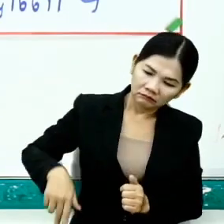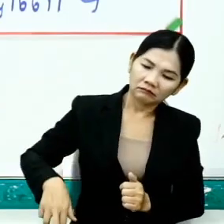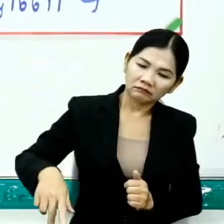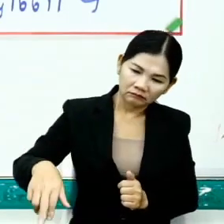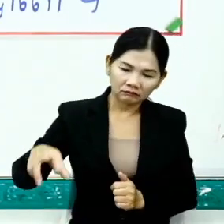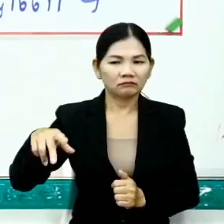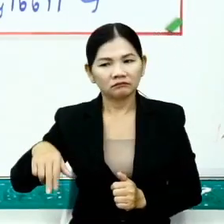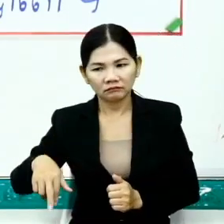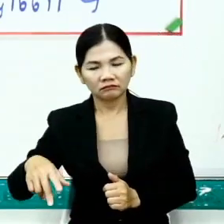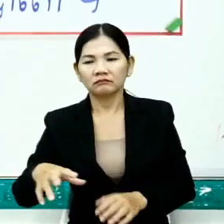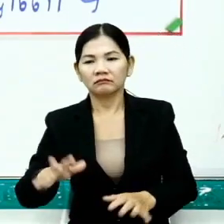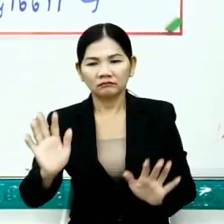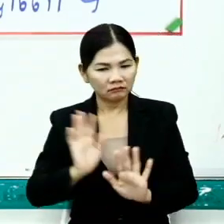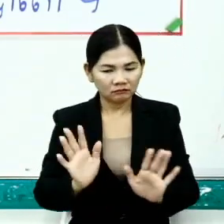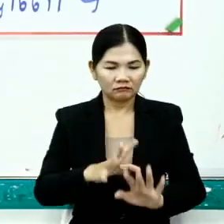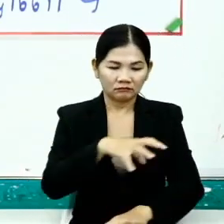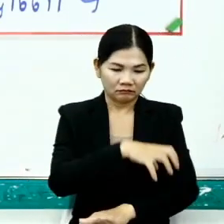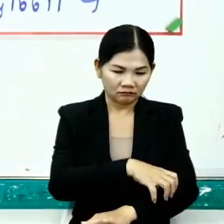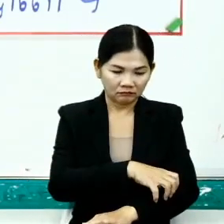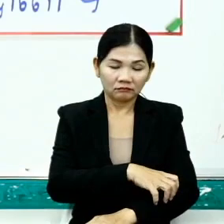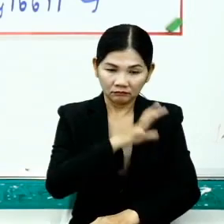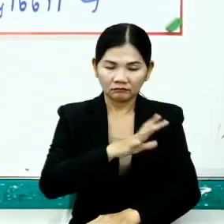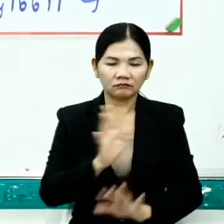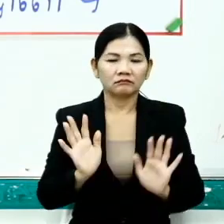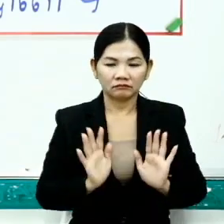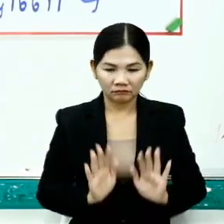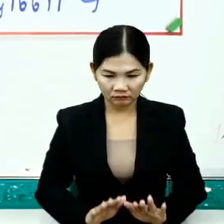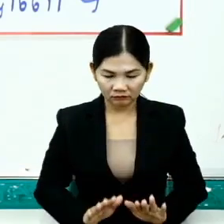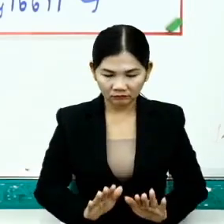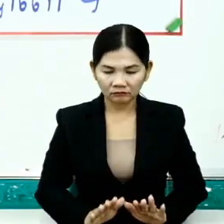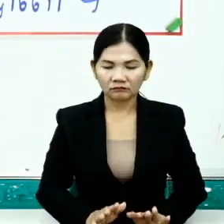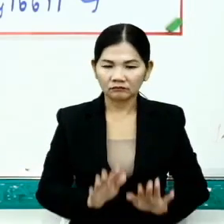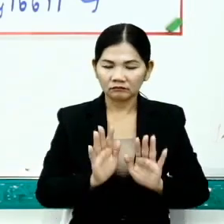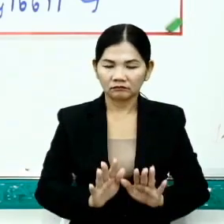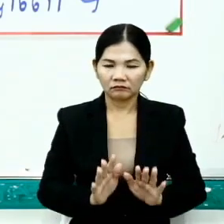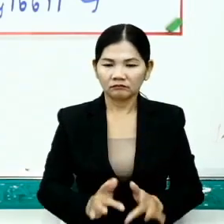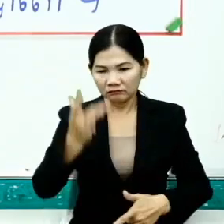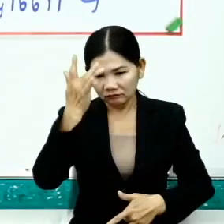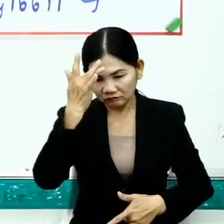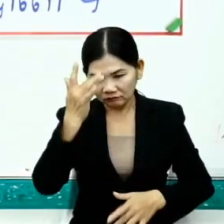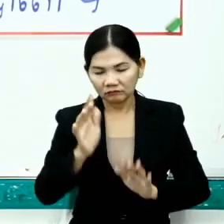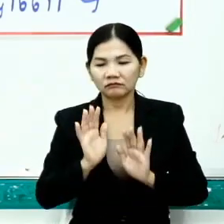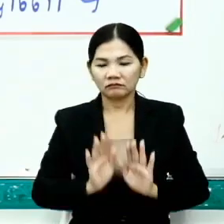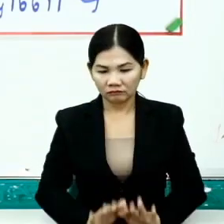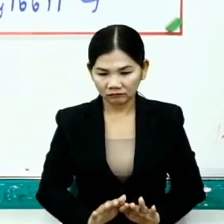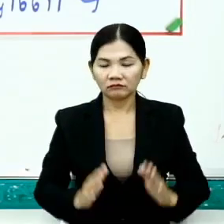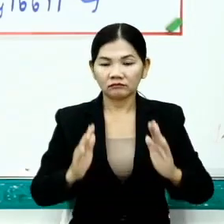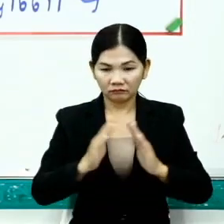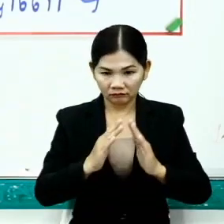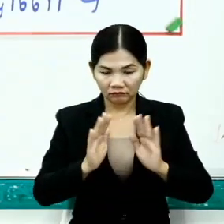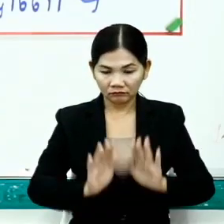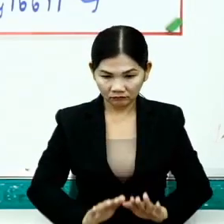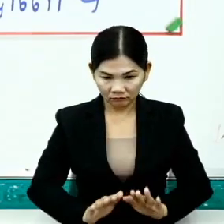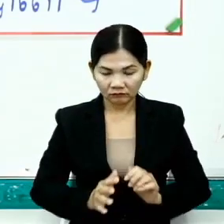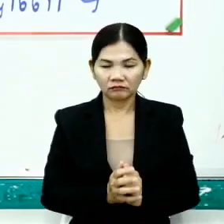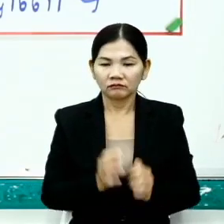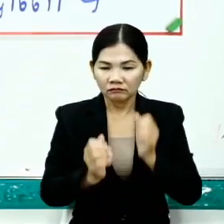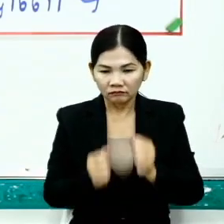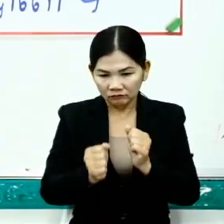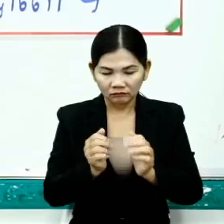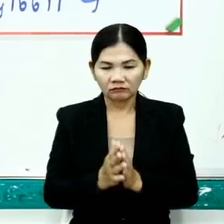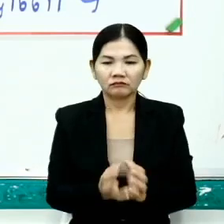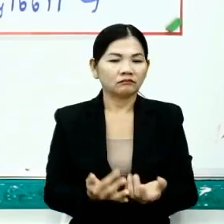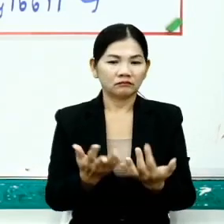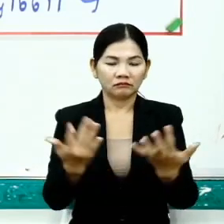ងពេលដែលយើងឈឺដំបៅយើងអត់ដើរពេកទេកូនណាអញ្ចឹងមានន័យថាយើងពេលដែលយើងឈឺជើងឈឺដំបៅកូននៅផ្ទះតែកូនរត់លេង